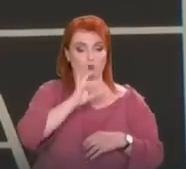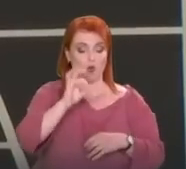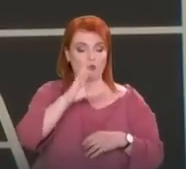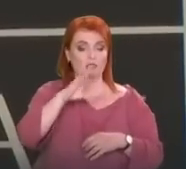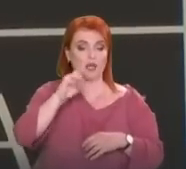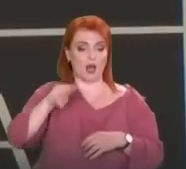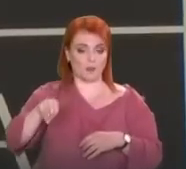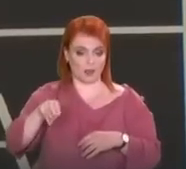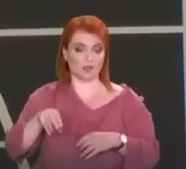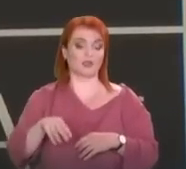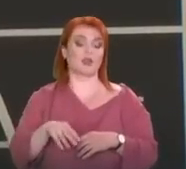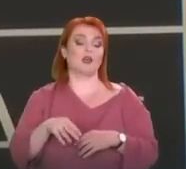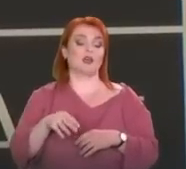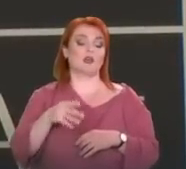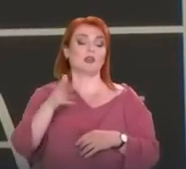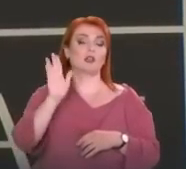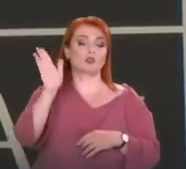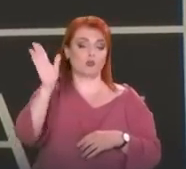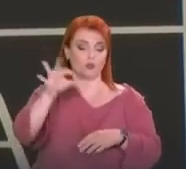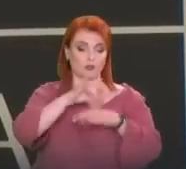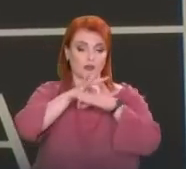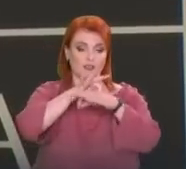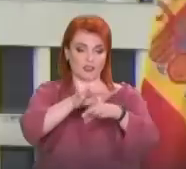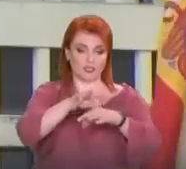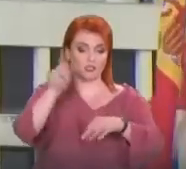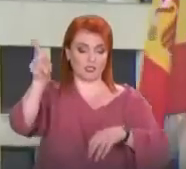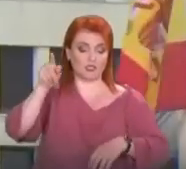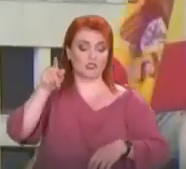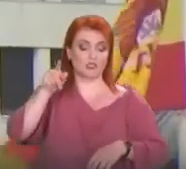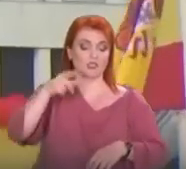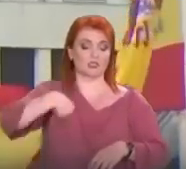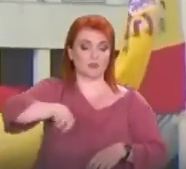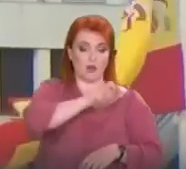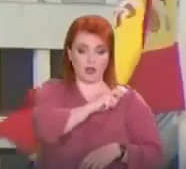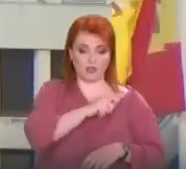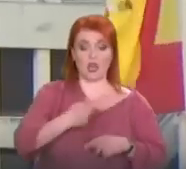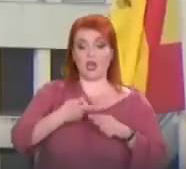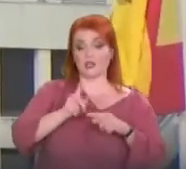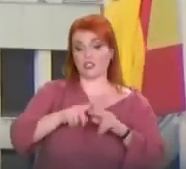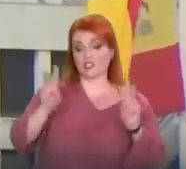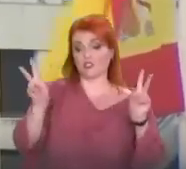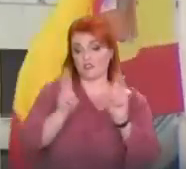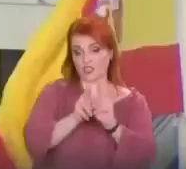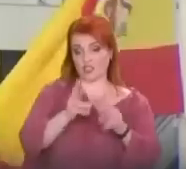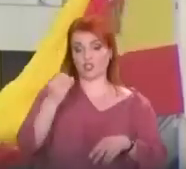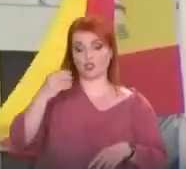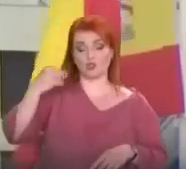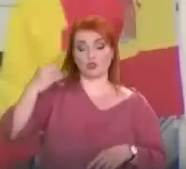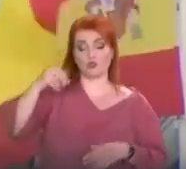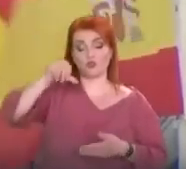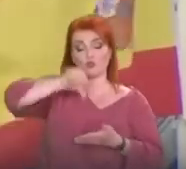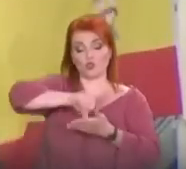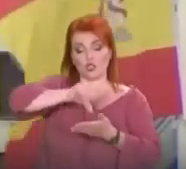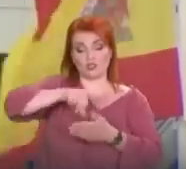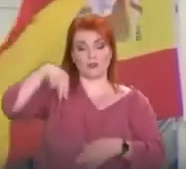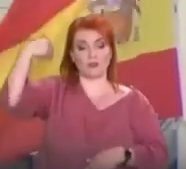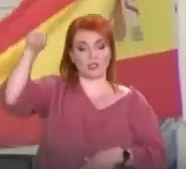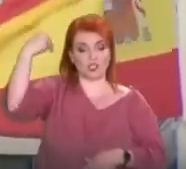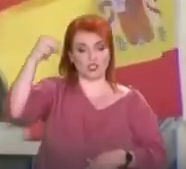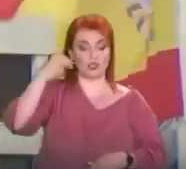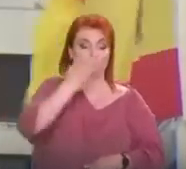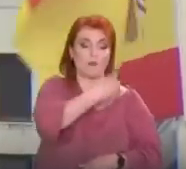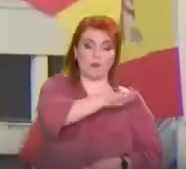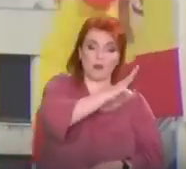se desfășoară la Haga, în regatul Țărilor de Jos. La întâlnire mai participă președinții Lituaniei și Poloniei, premierii